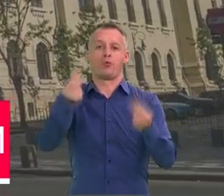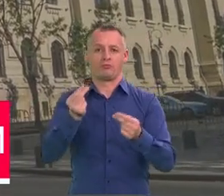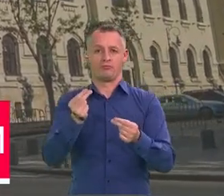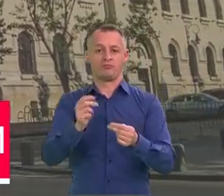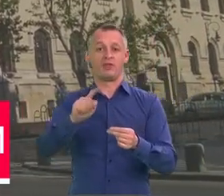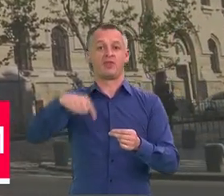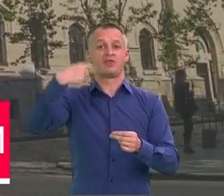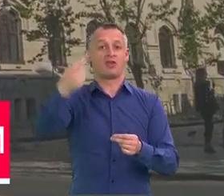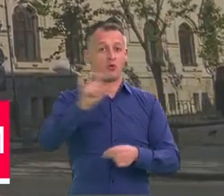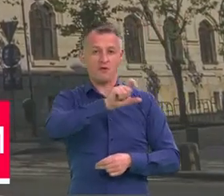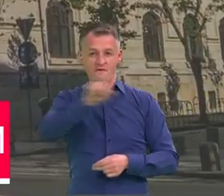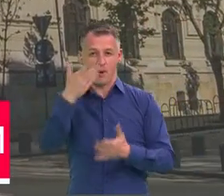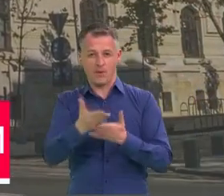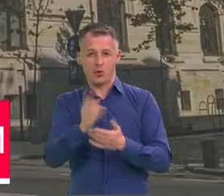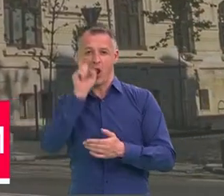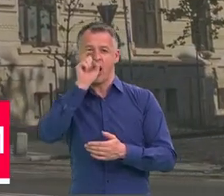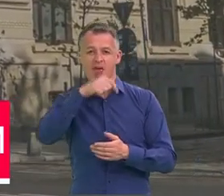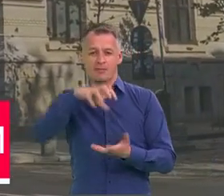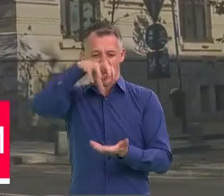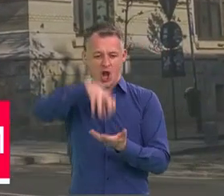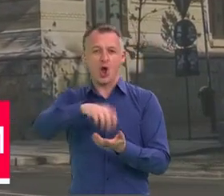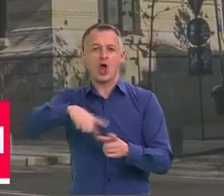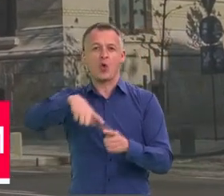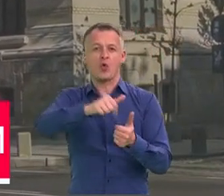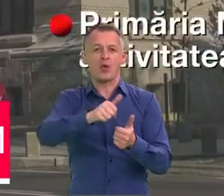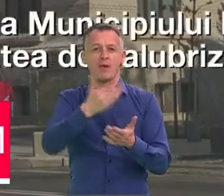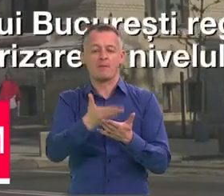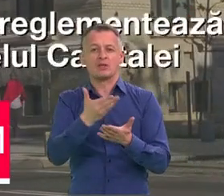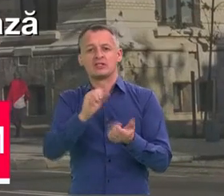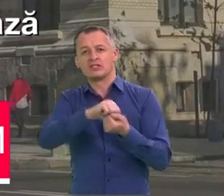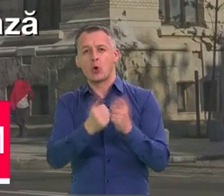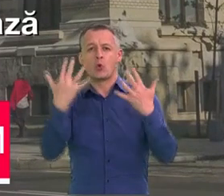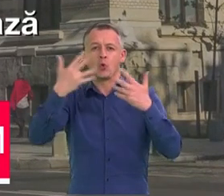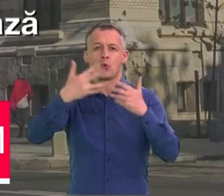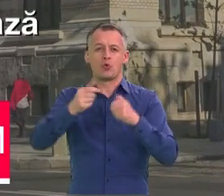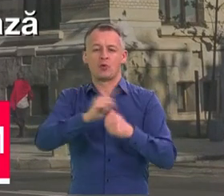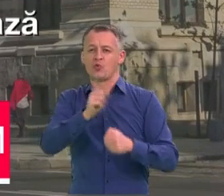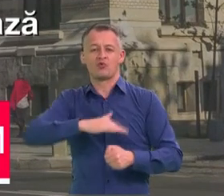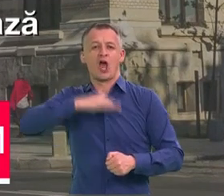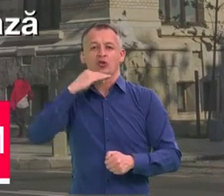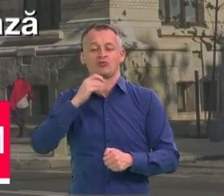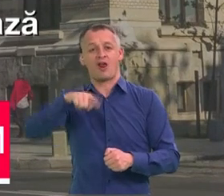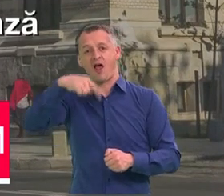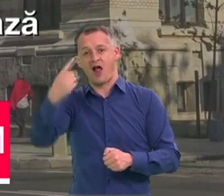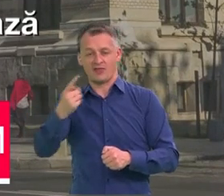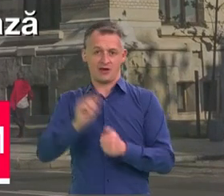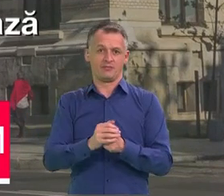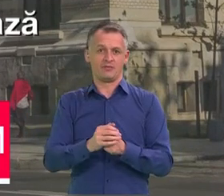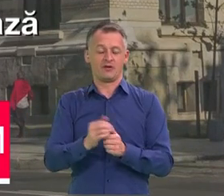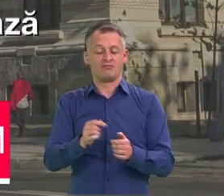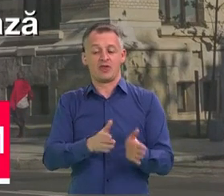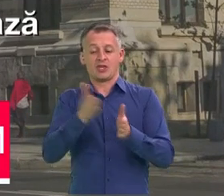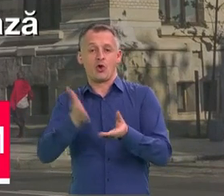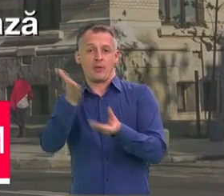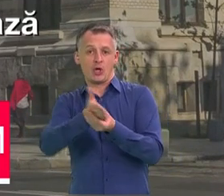pe care o poartă pentru lipsa coșurilor de gunoi în anumite zone sau de numărul insuficient din altele, dincolo de birocrația dintre